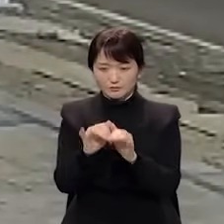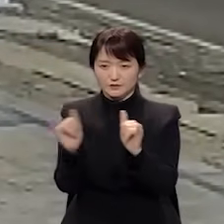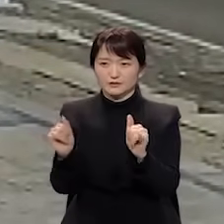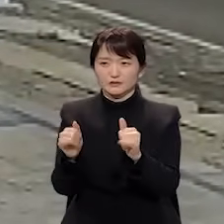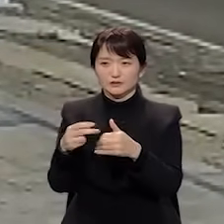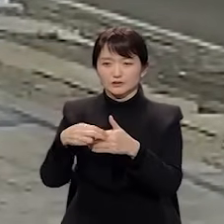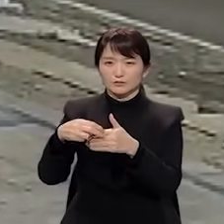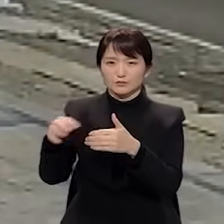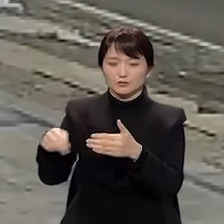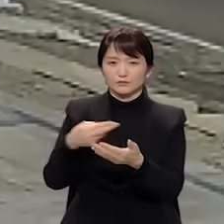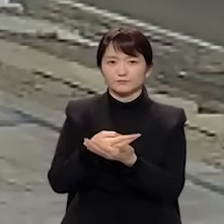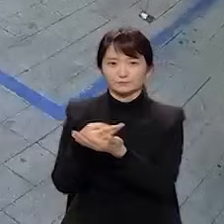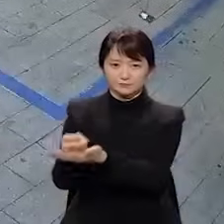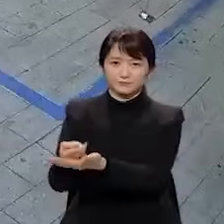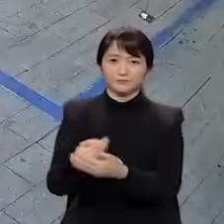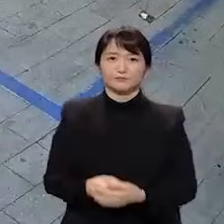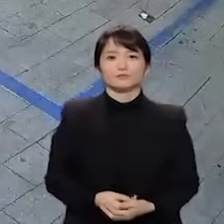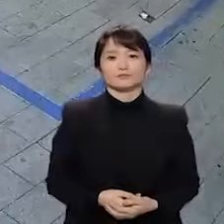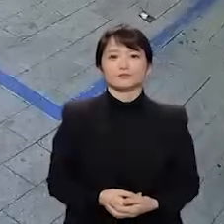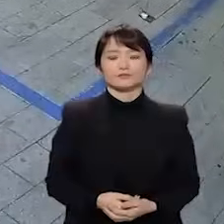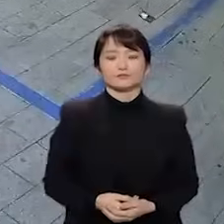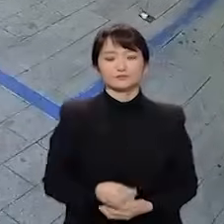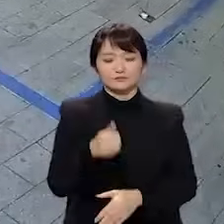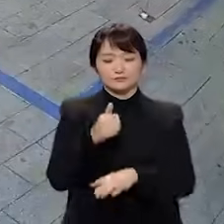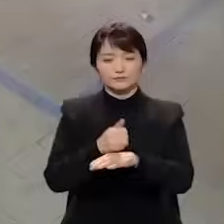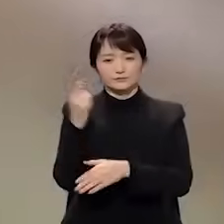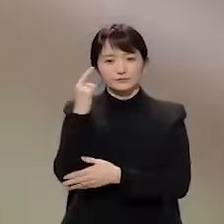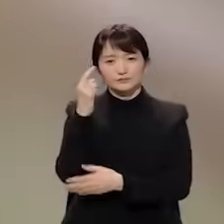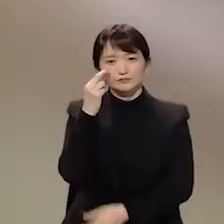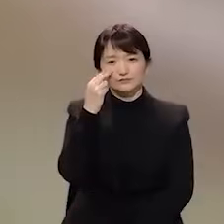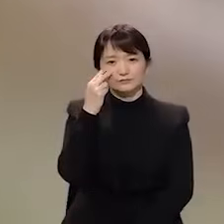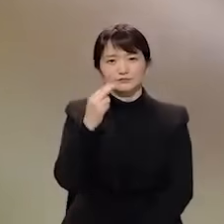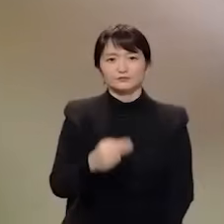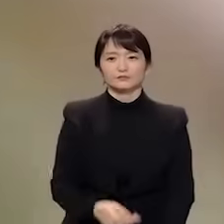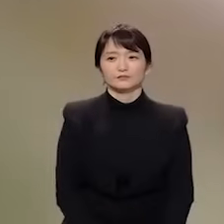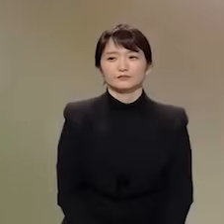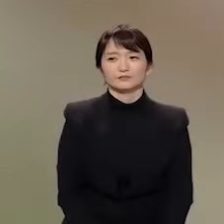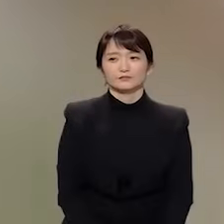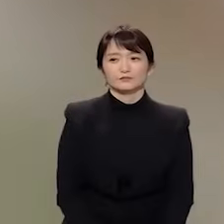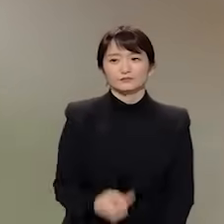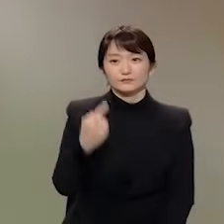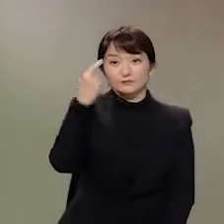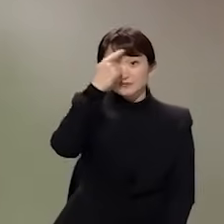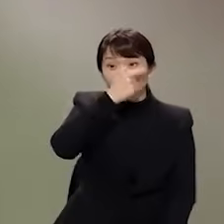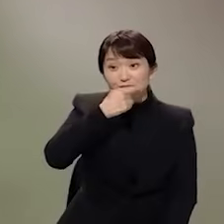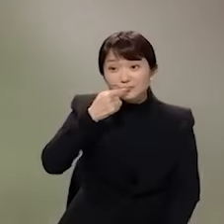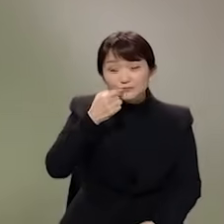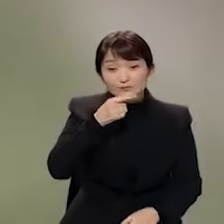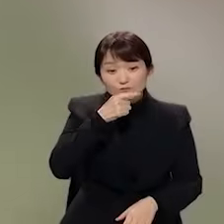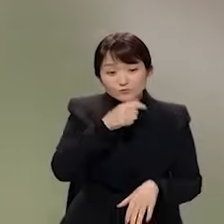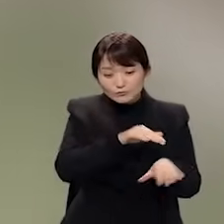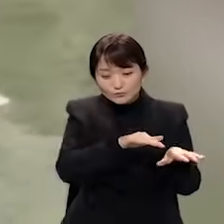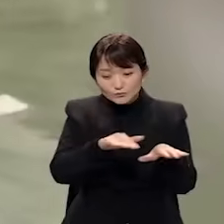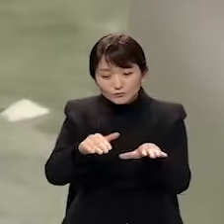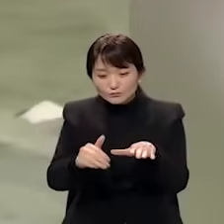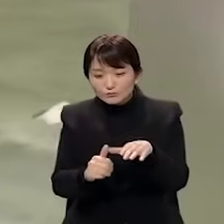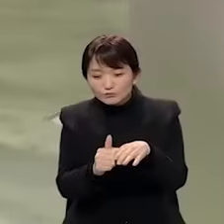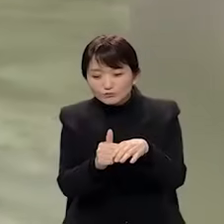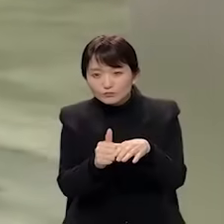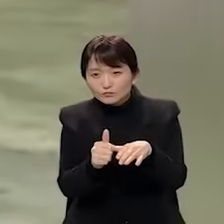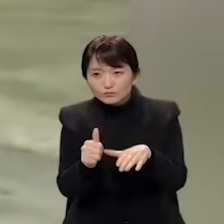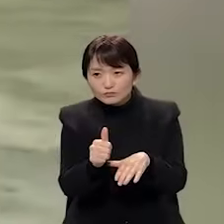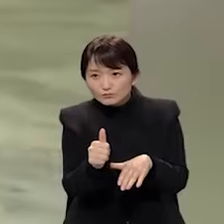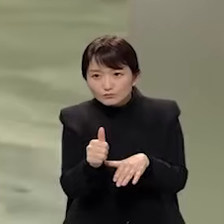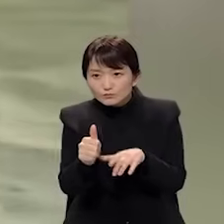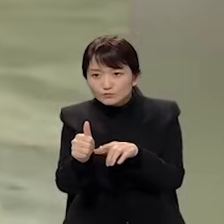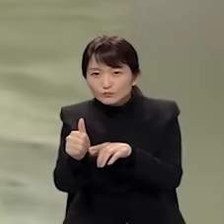마지막 픽 주인공 통물 미국으로 다시 가고 있죠네 얼굴만 백꼼 내놓고 물속을 걷고 있는이 동물